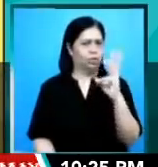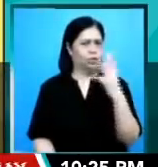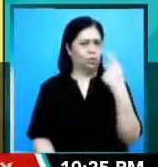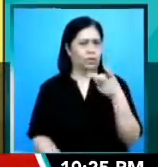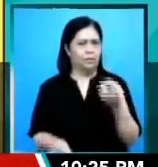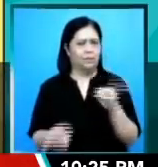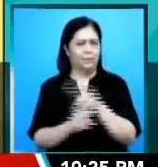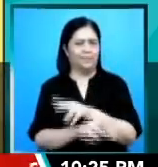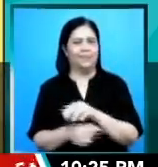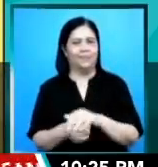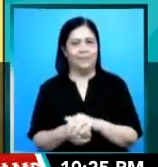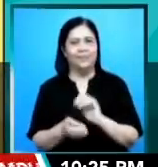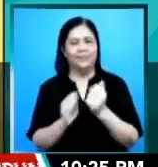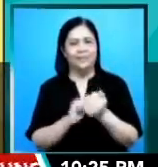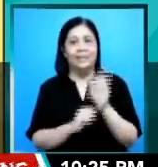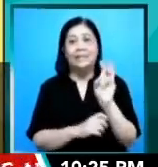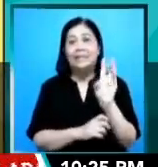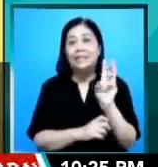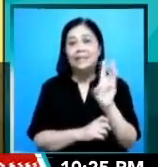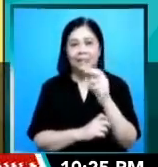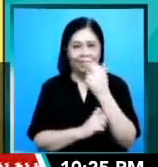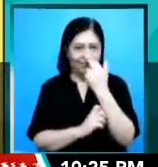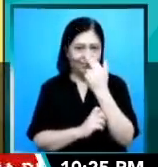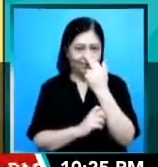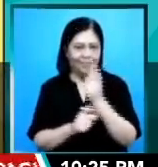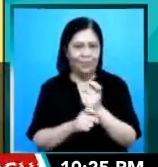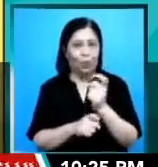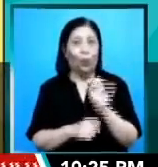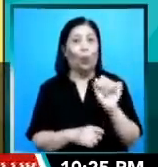ginawa 16. Oh, 16 lang nga.